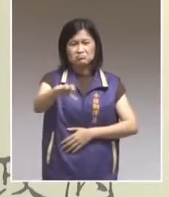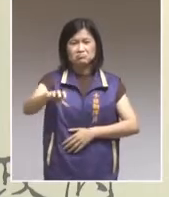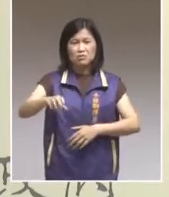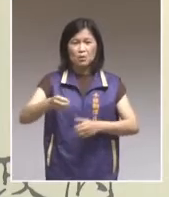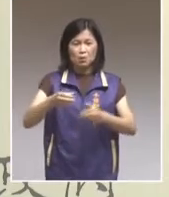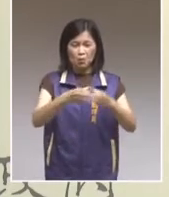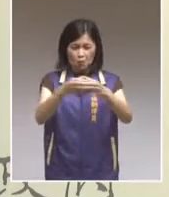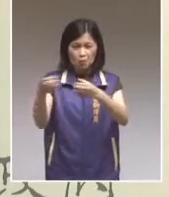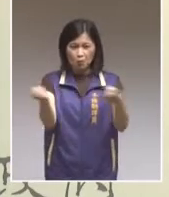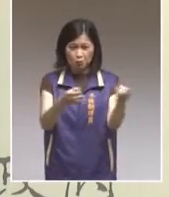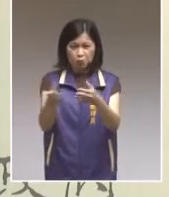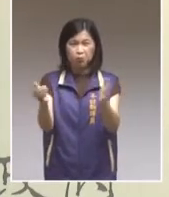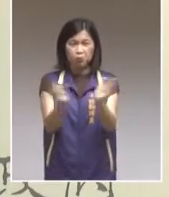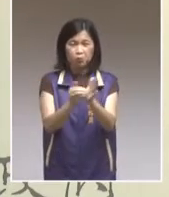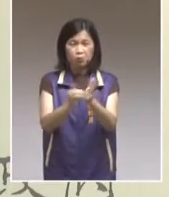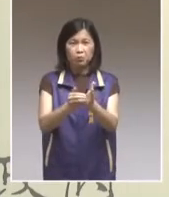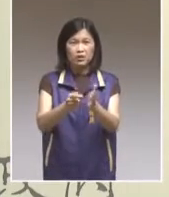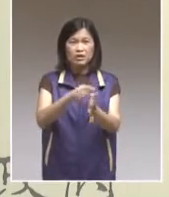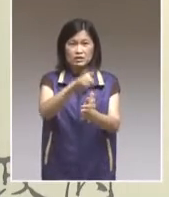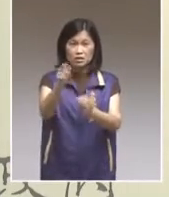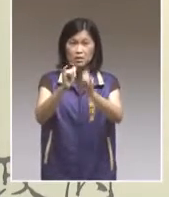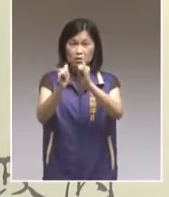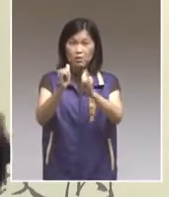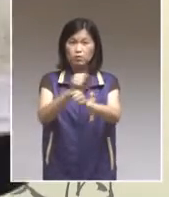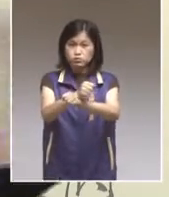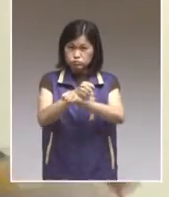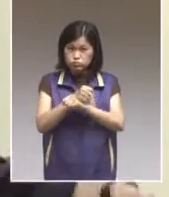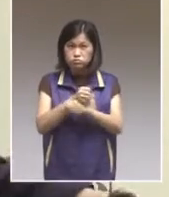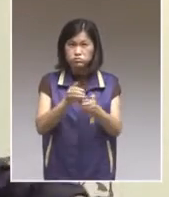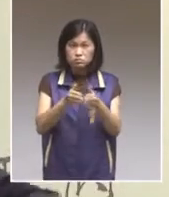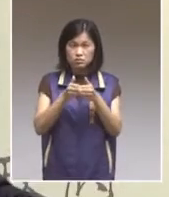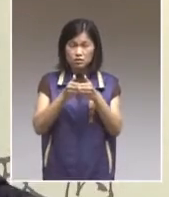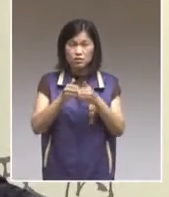请市民朋友特别的留意。